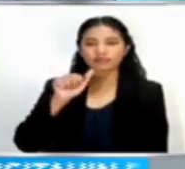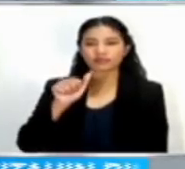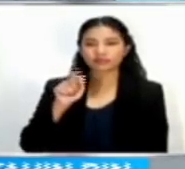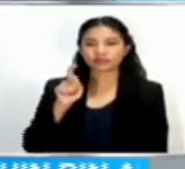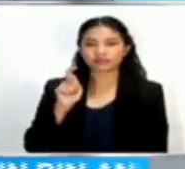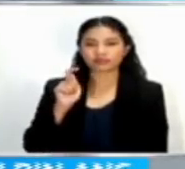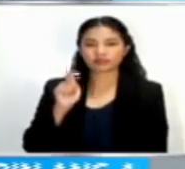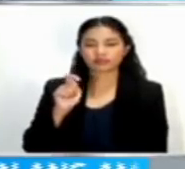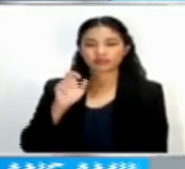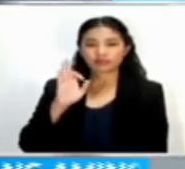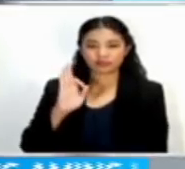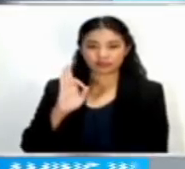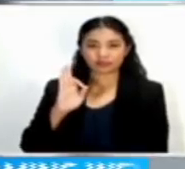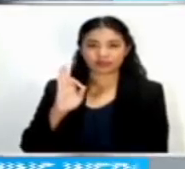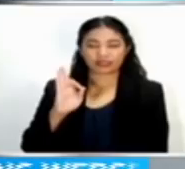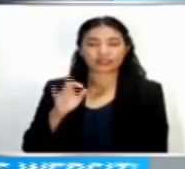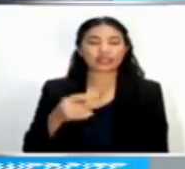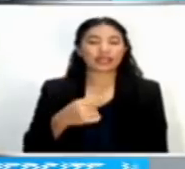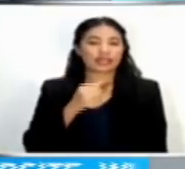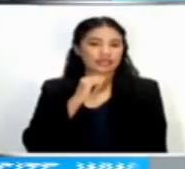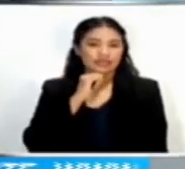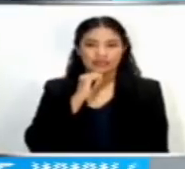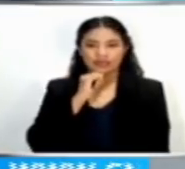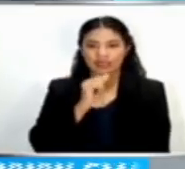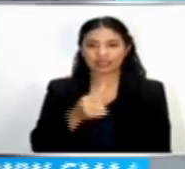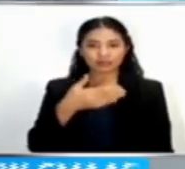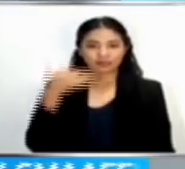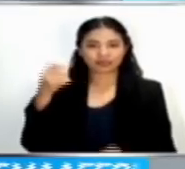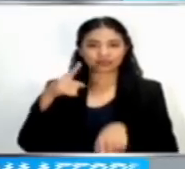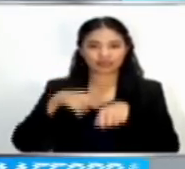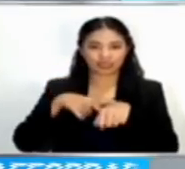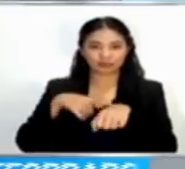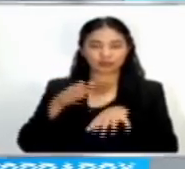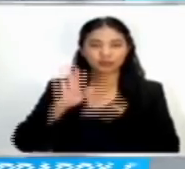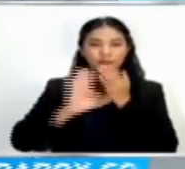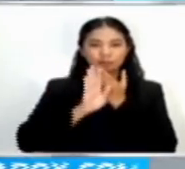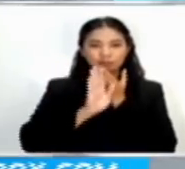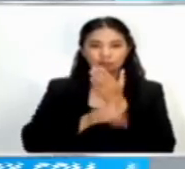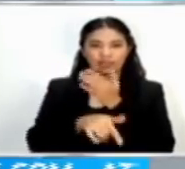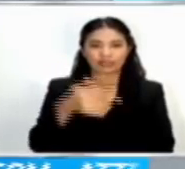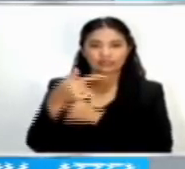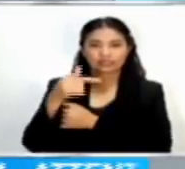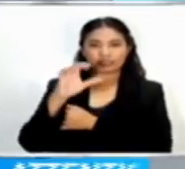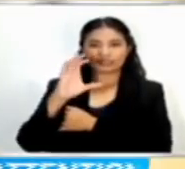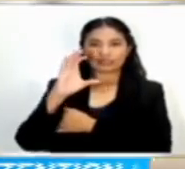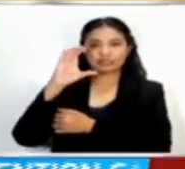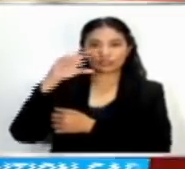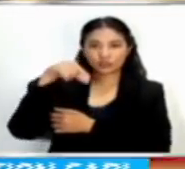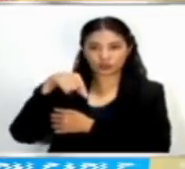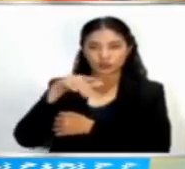napapanahong ibalik sa General Community Quarantine ang NCR+. Narito po ang aking report.